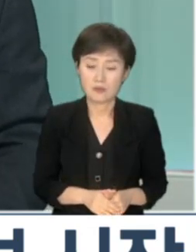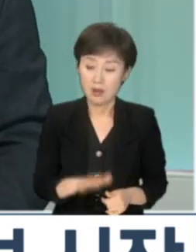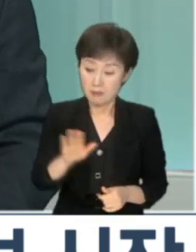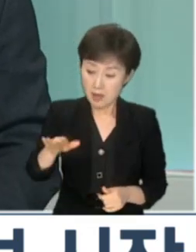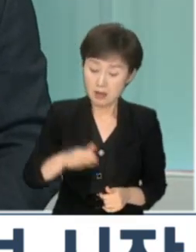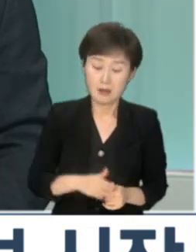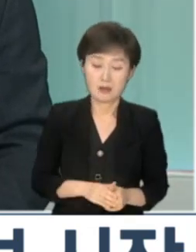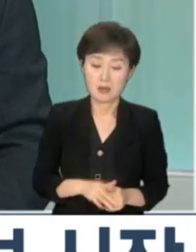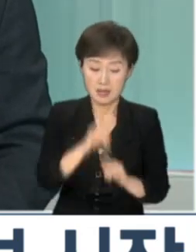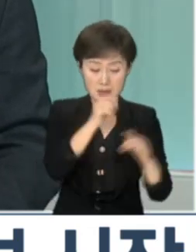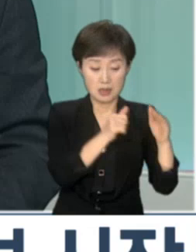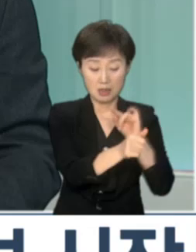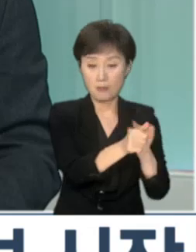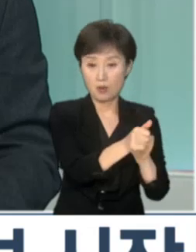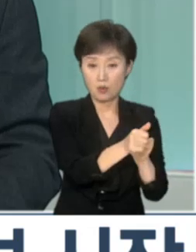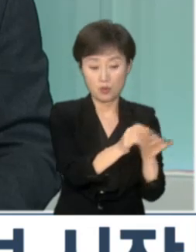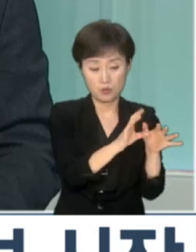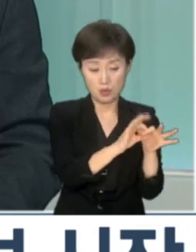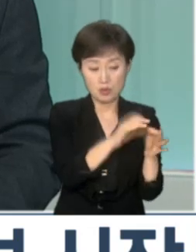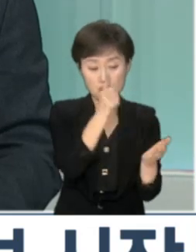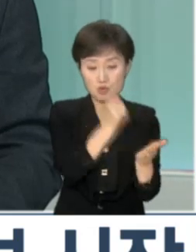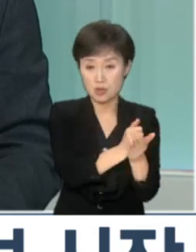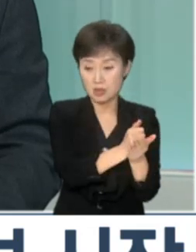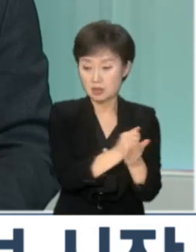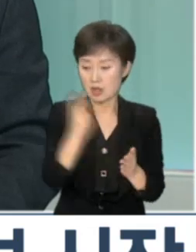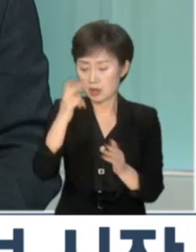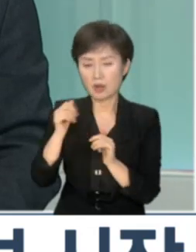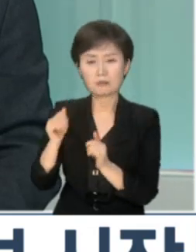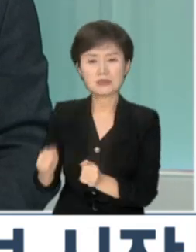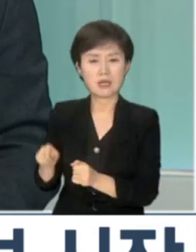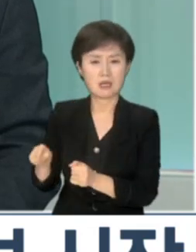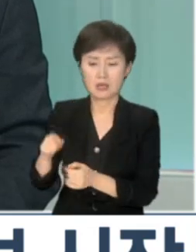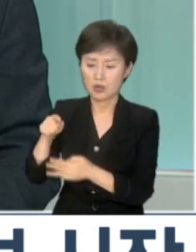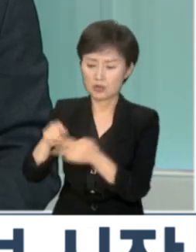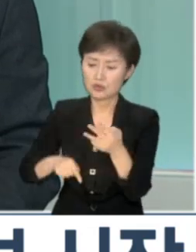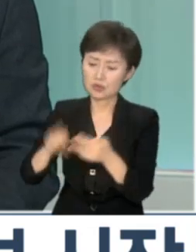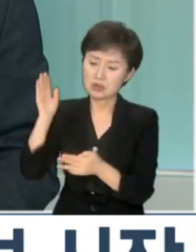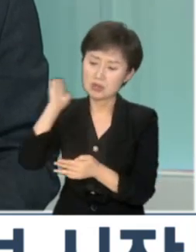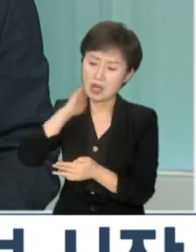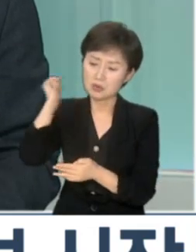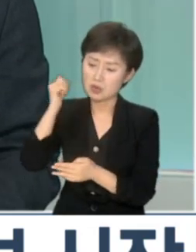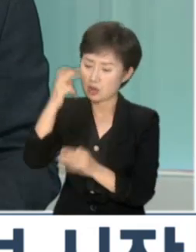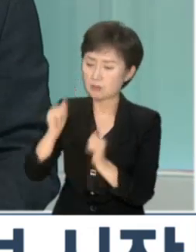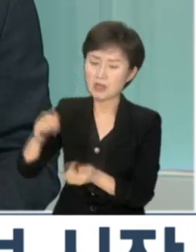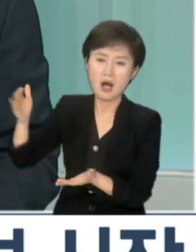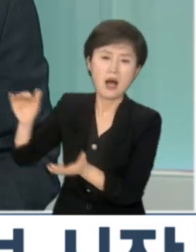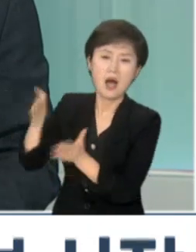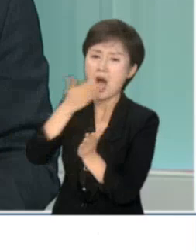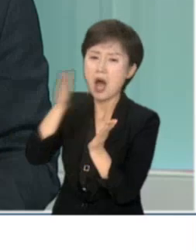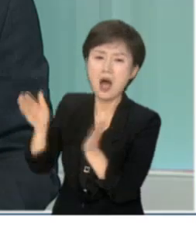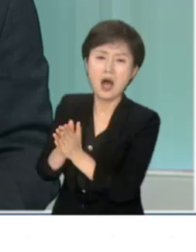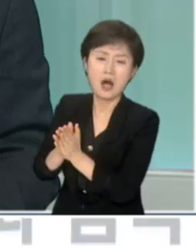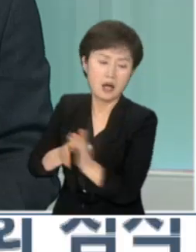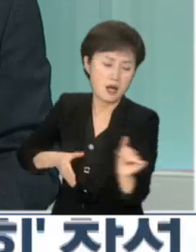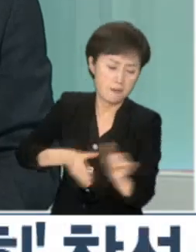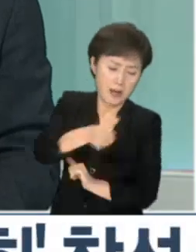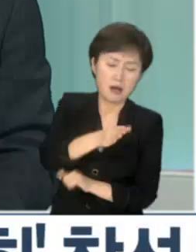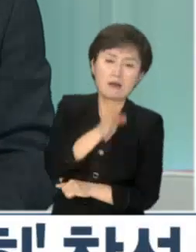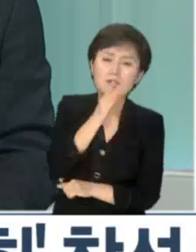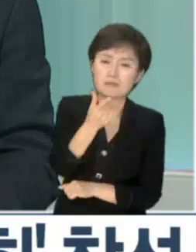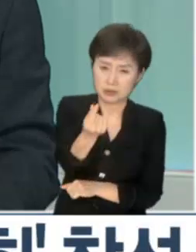봤을 때는 그 이재명 대표 관련해서는 검찰에서 윤석열 검찰에서 표적 수사하고 있다라고 규정하고 대응하고 있습니다. 그래서